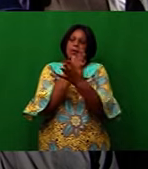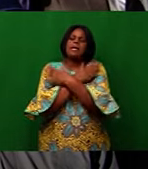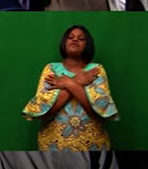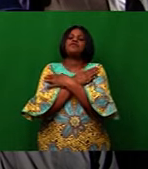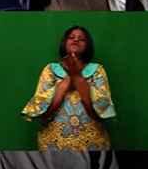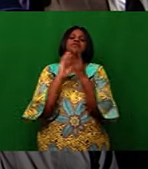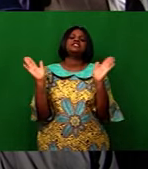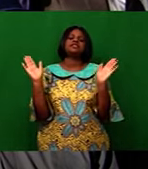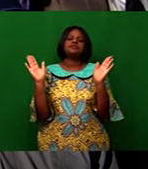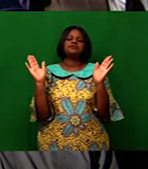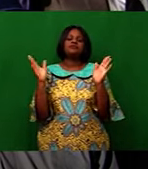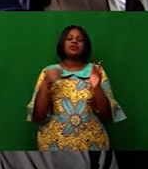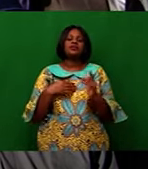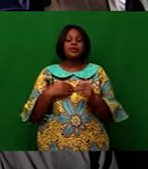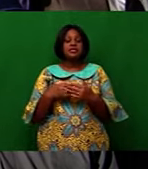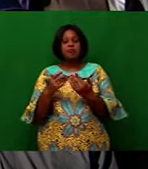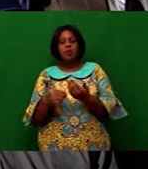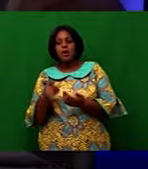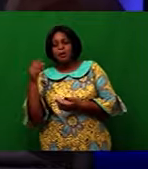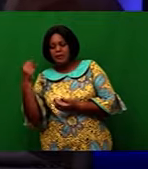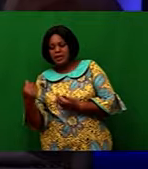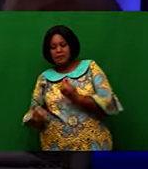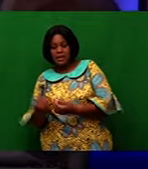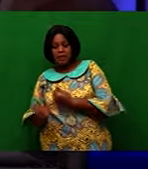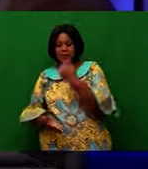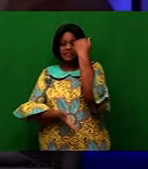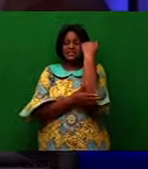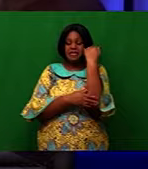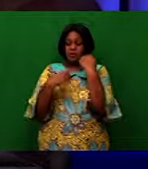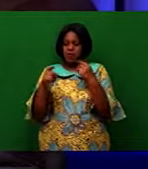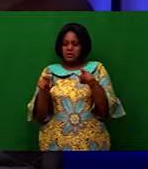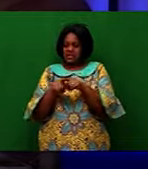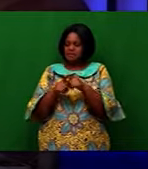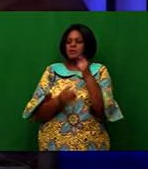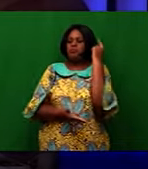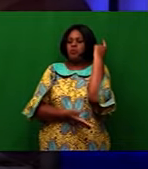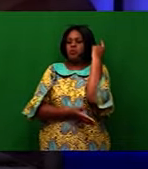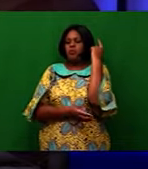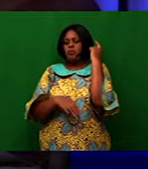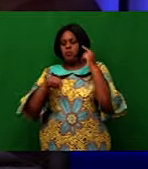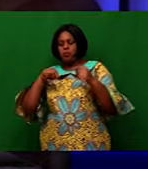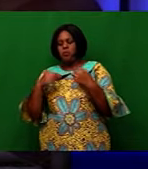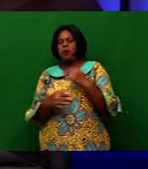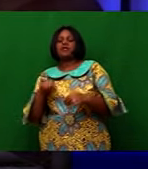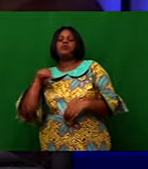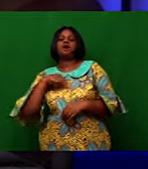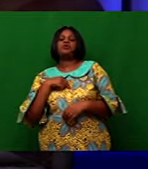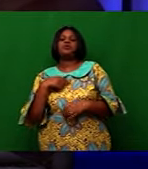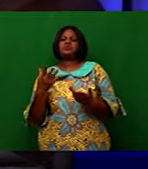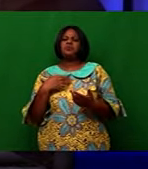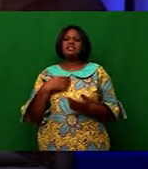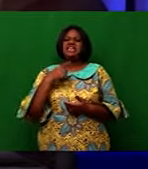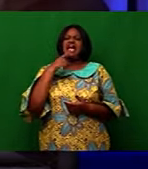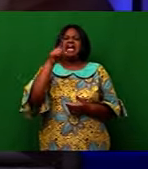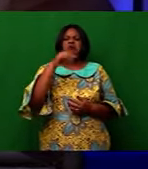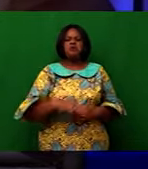ne mutsika dzedu nemagariro mwana wasisi wako mwana wako mwana watete wako mwana wako kuzvara kwemumwe kuzvara kwako hatimirire